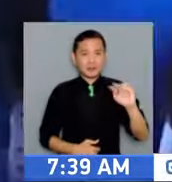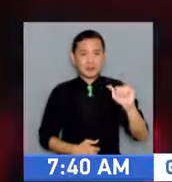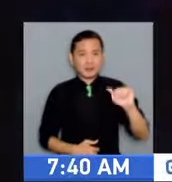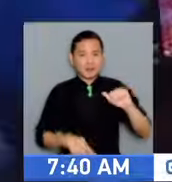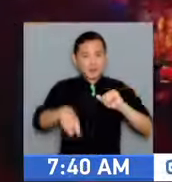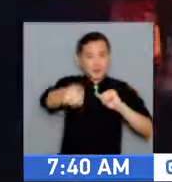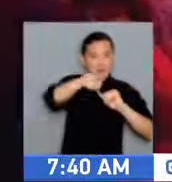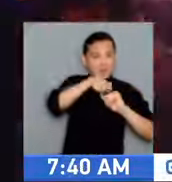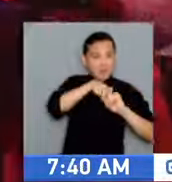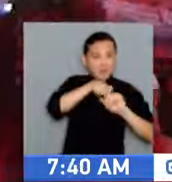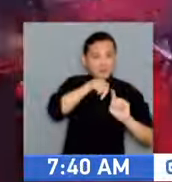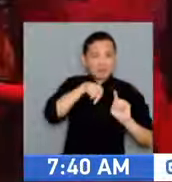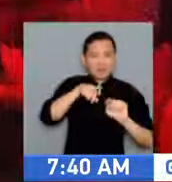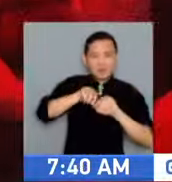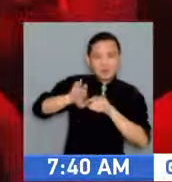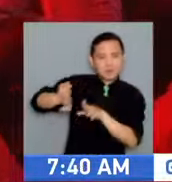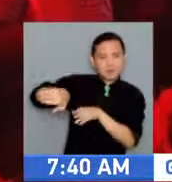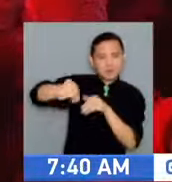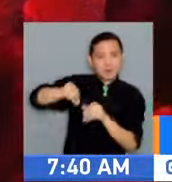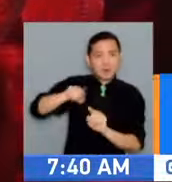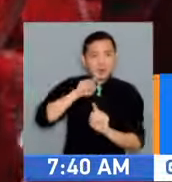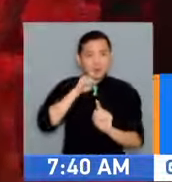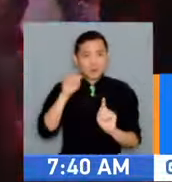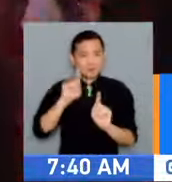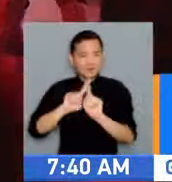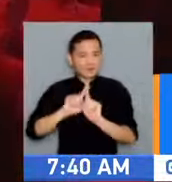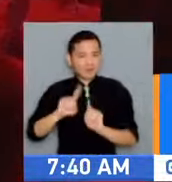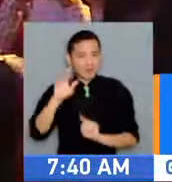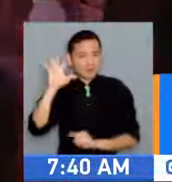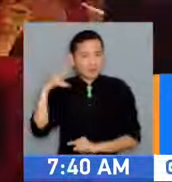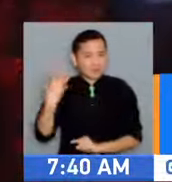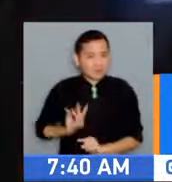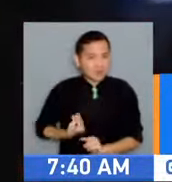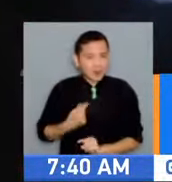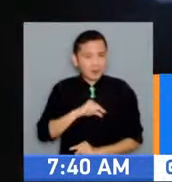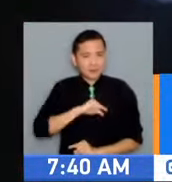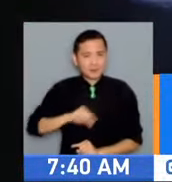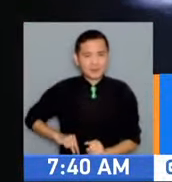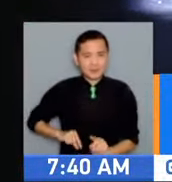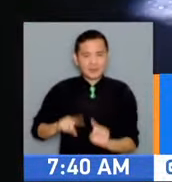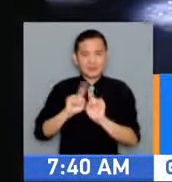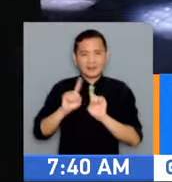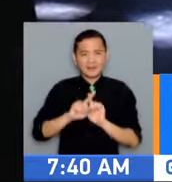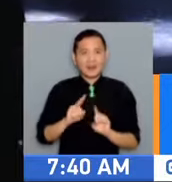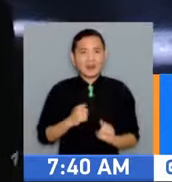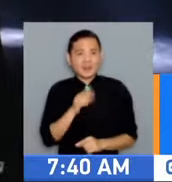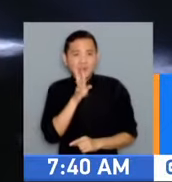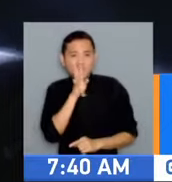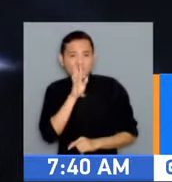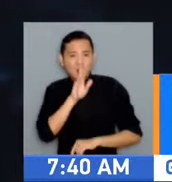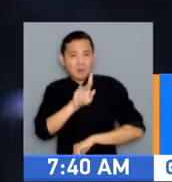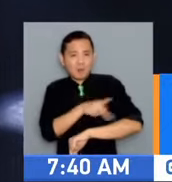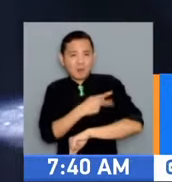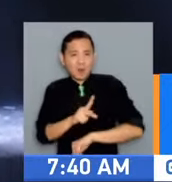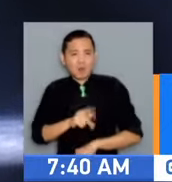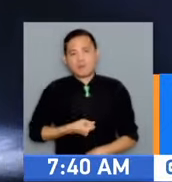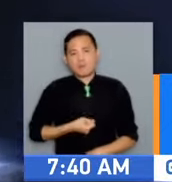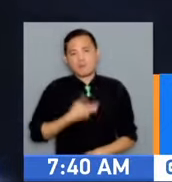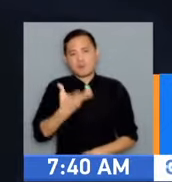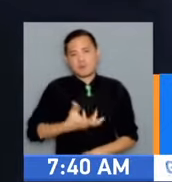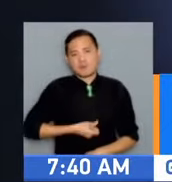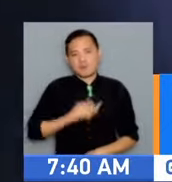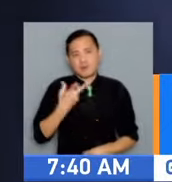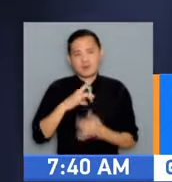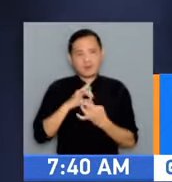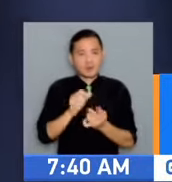ng performance ni Vice with drag queens. Ang ikinamangha rin ng viewers ang spoken word poetry ni Vice na tumatalakay sa pangarap. Ataw